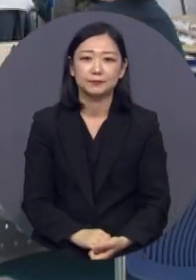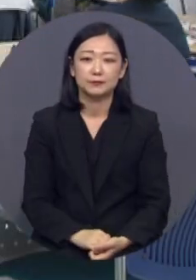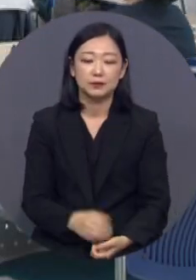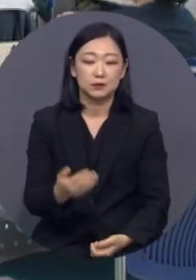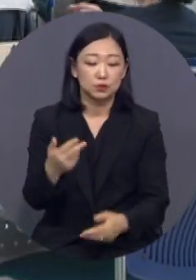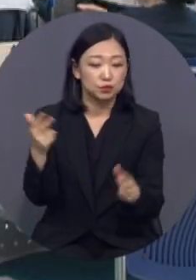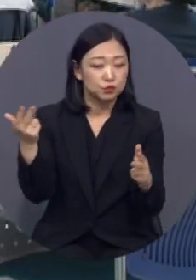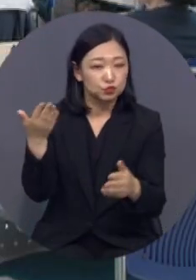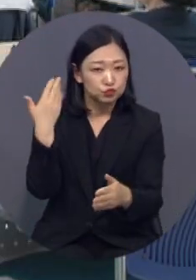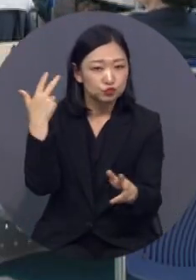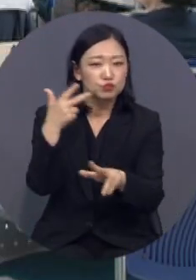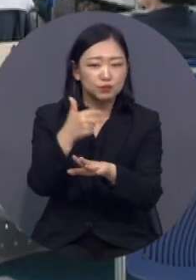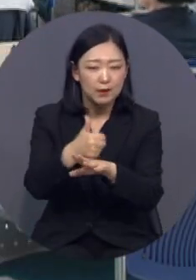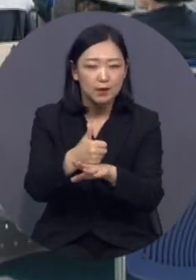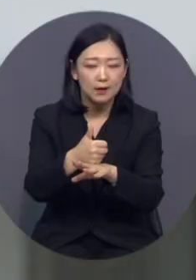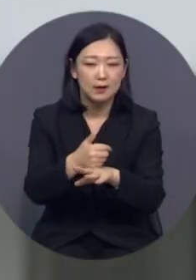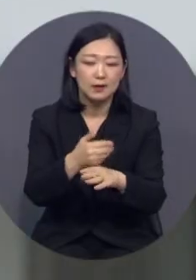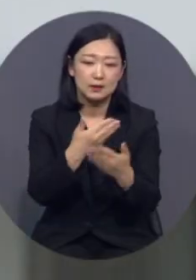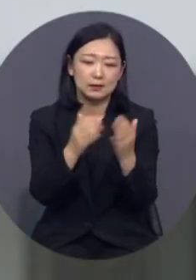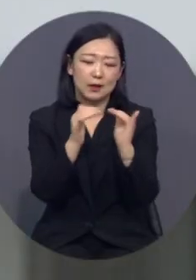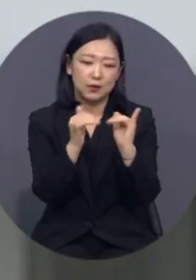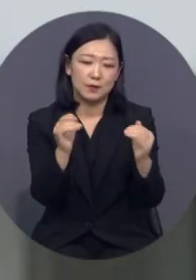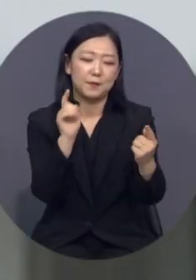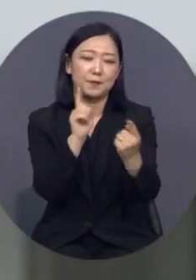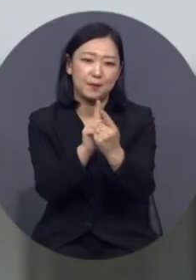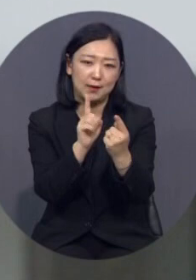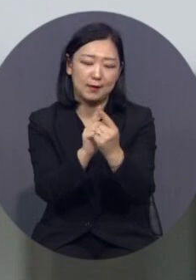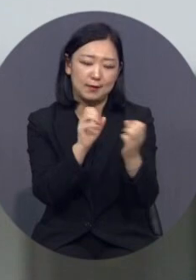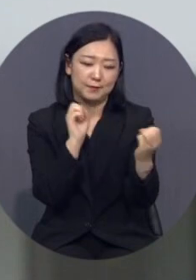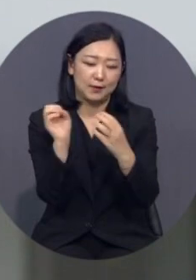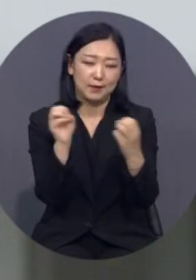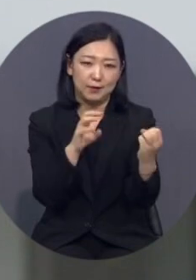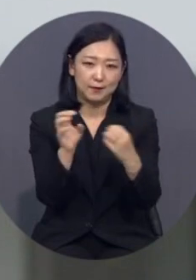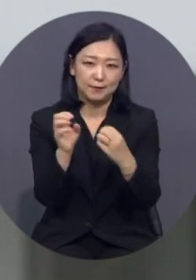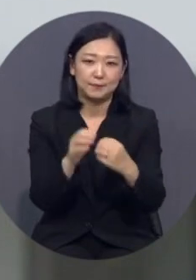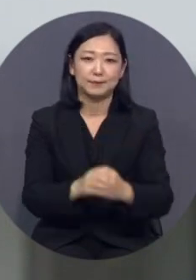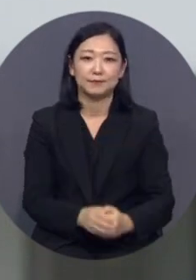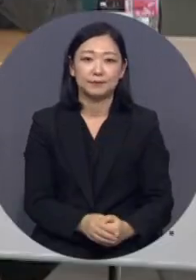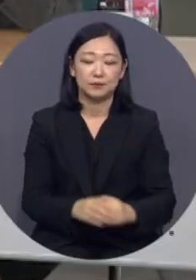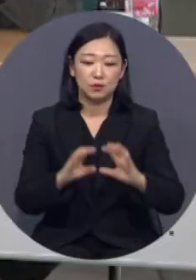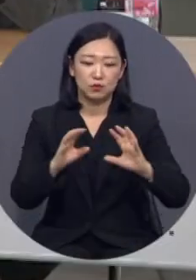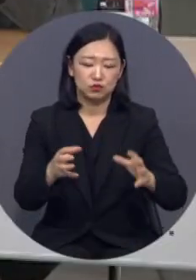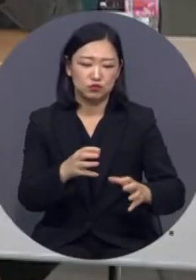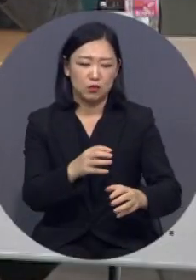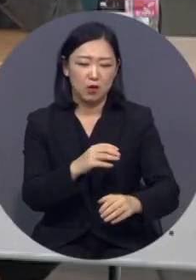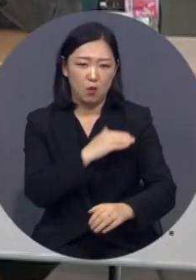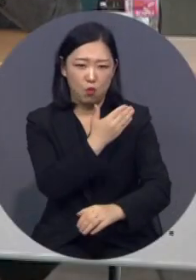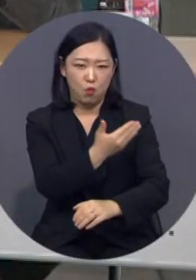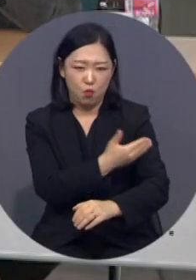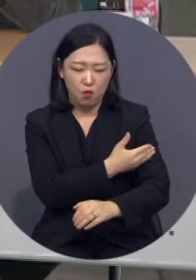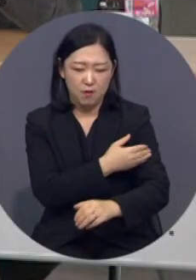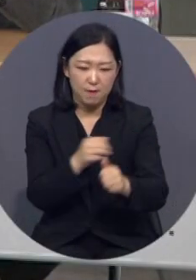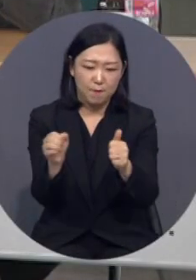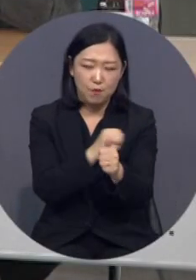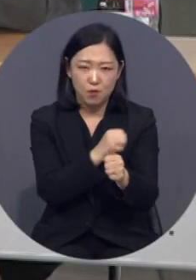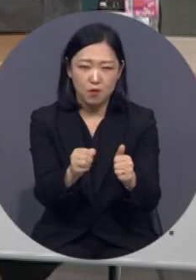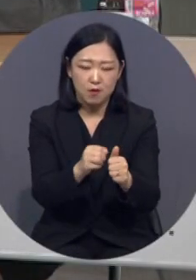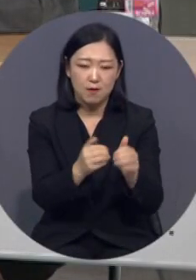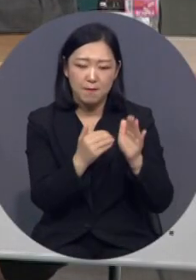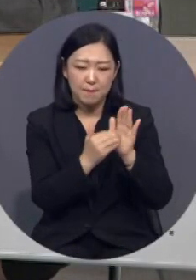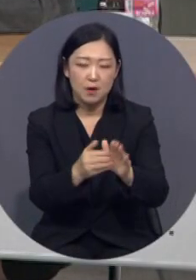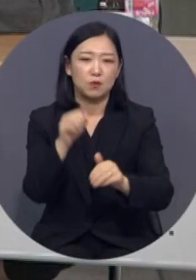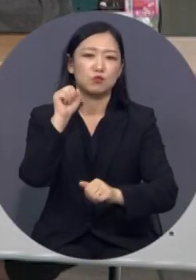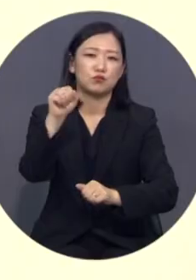주말에는 작가 대담 시간까지 마련돼 의미를 더했습니다 국가권력에 의한 폭력과 이에 맞선